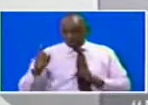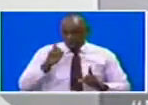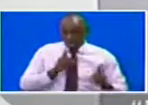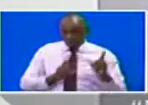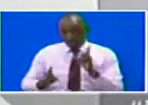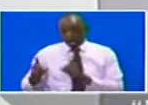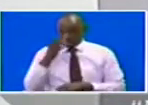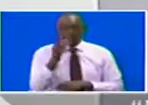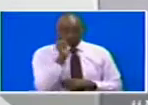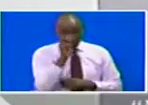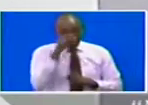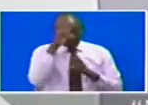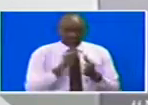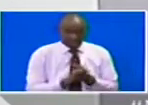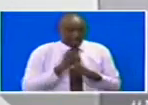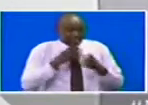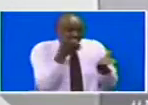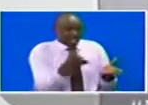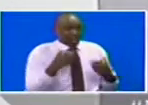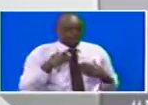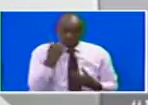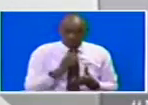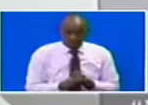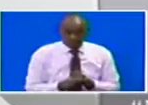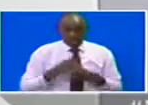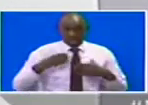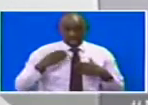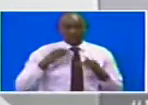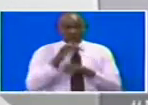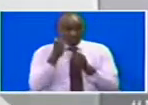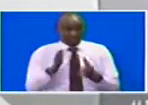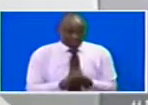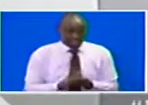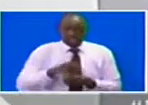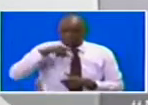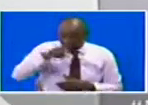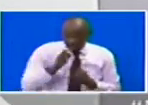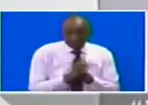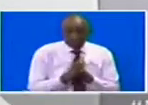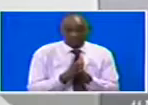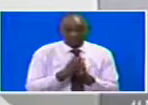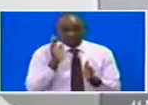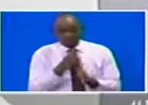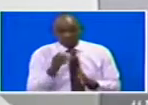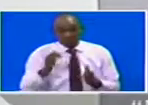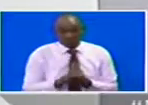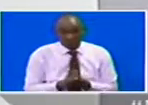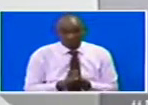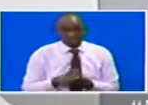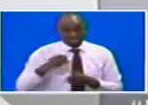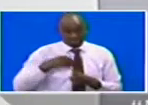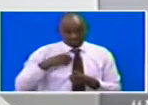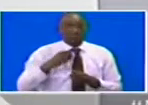chap. Lakini pia hapa studioni tuko naye msanii ambaye ni msanii wa nyimbo za